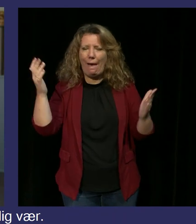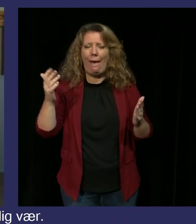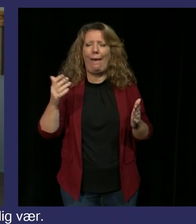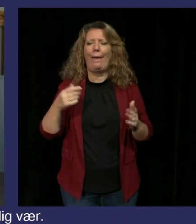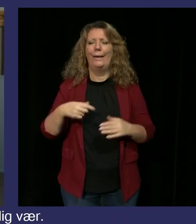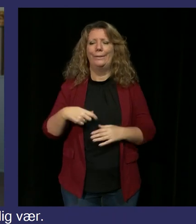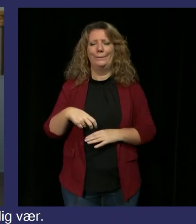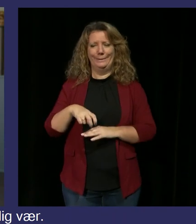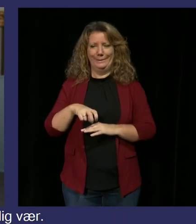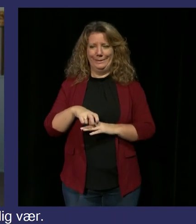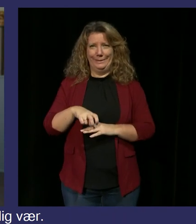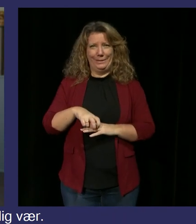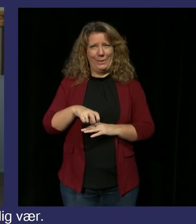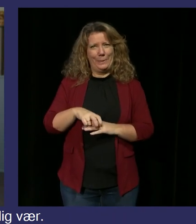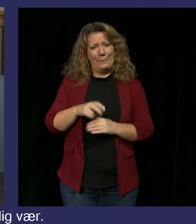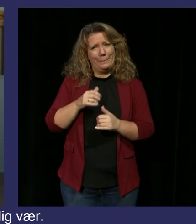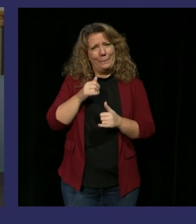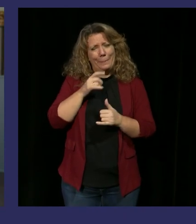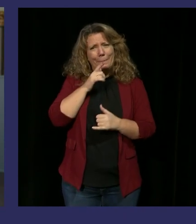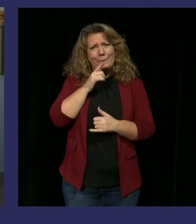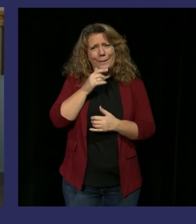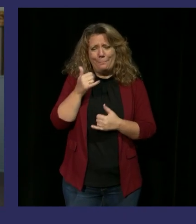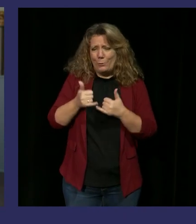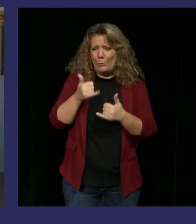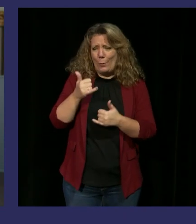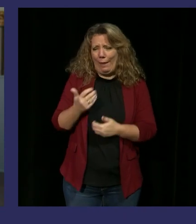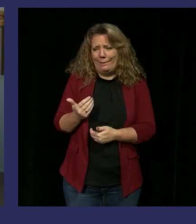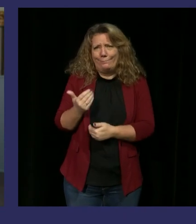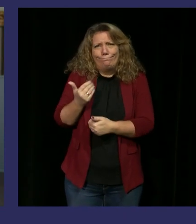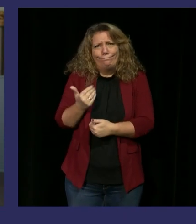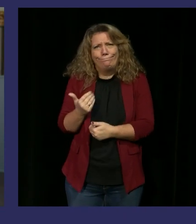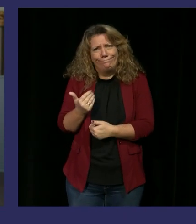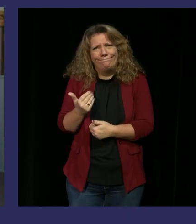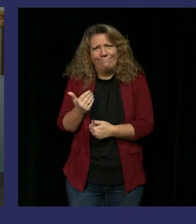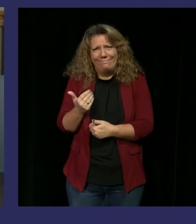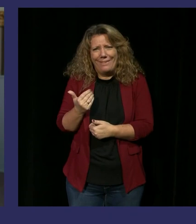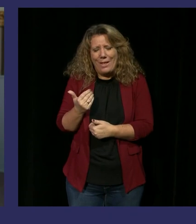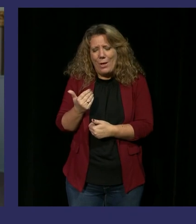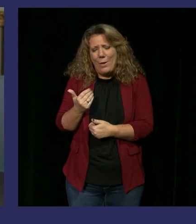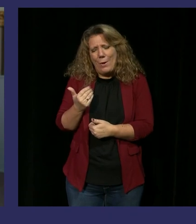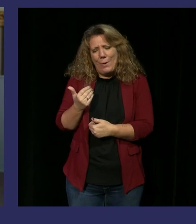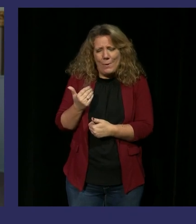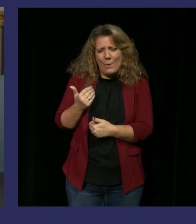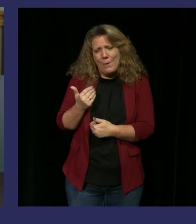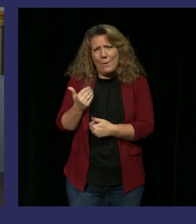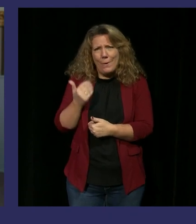og jeg hadde den her bitte lille ungen i armene og